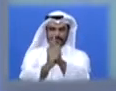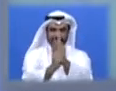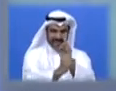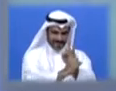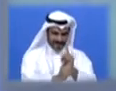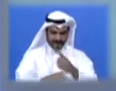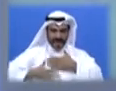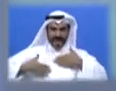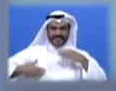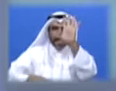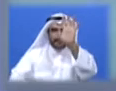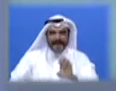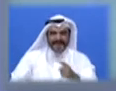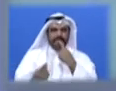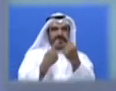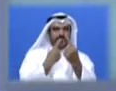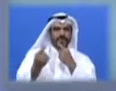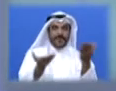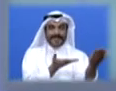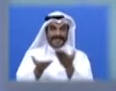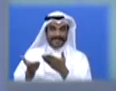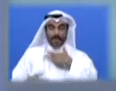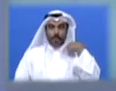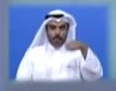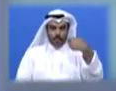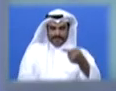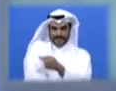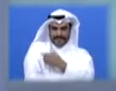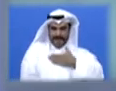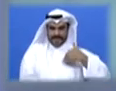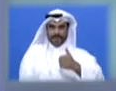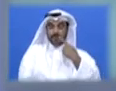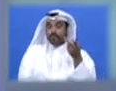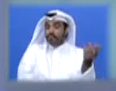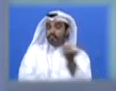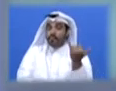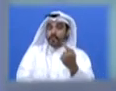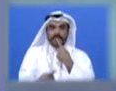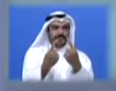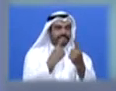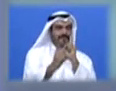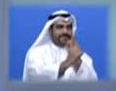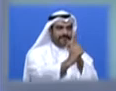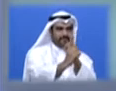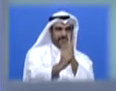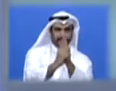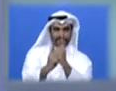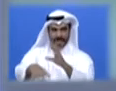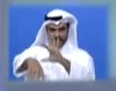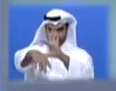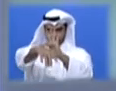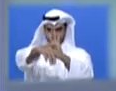والعاملين في القطاع الصحي. وبهذه المناسبة أكد وزير الصحة أهمية التواصل الدائم مع إخوان الأطباء للمساهمة في